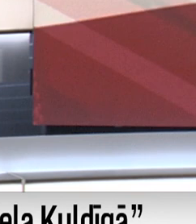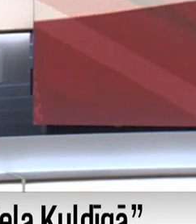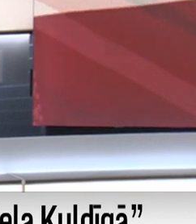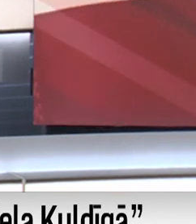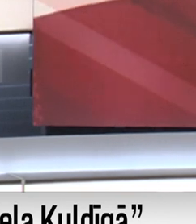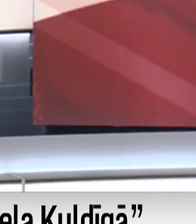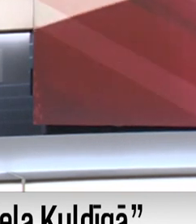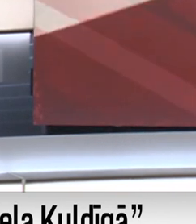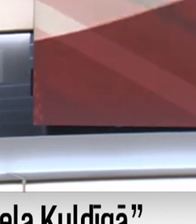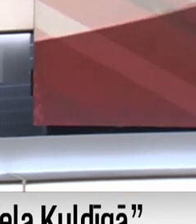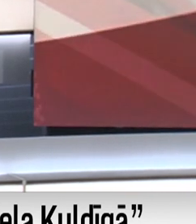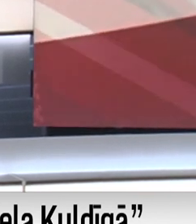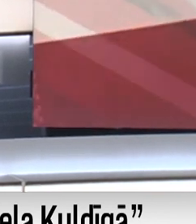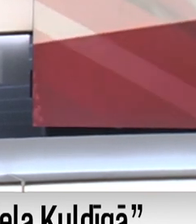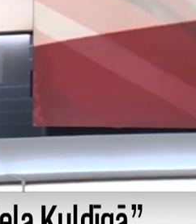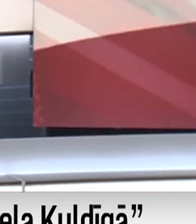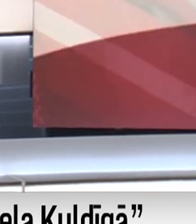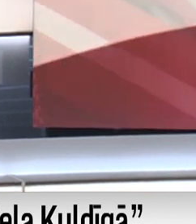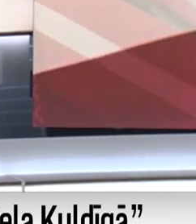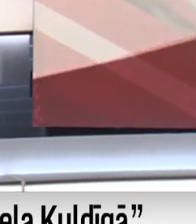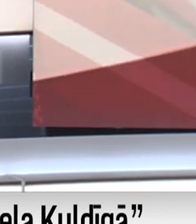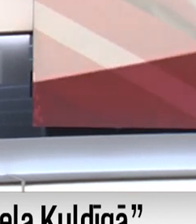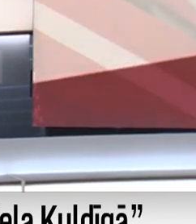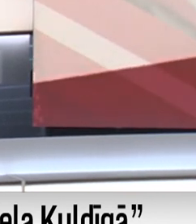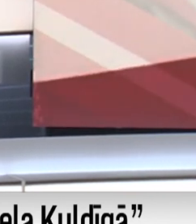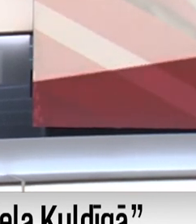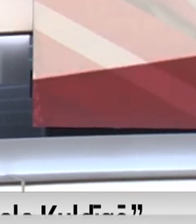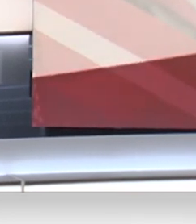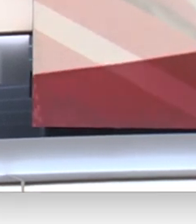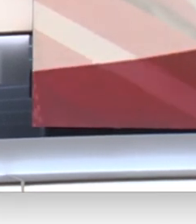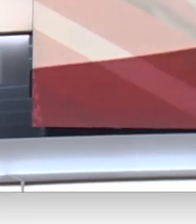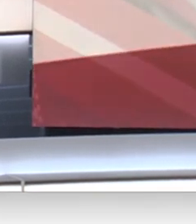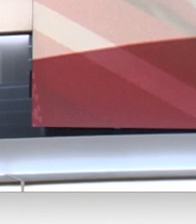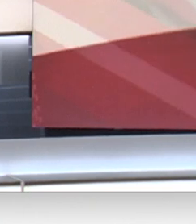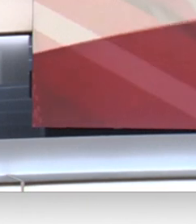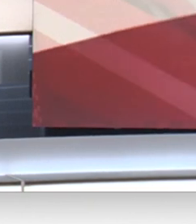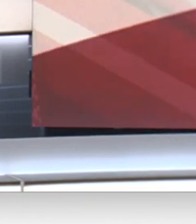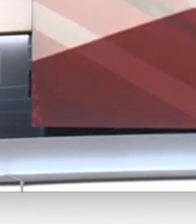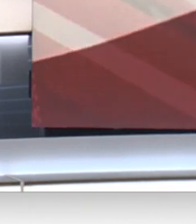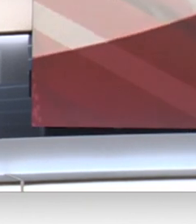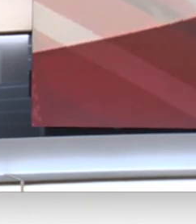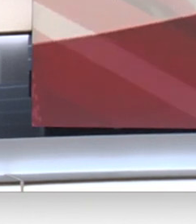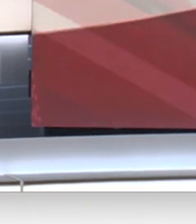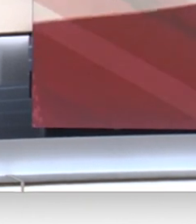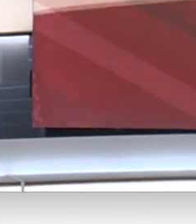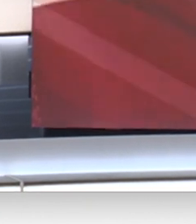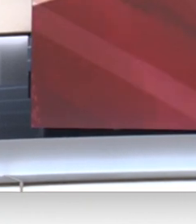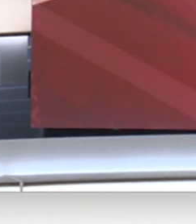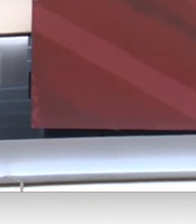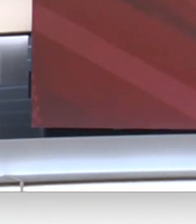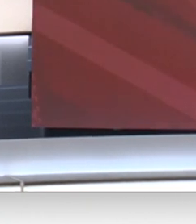Solange Karlauskis, ja, un viņa ir brazīliete, kur dzīvo šeit, un viņa ir nu,